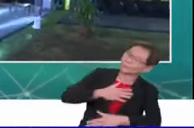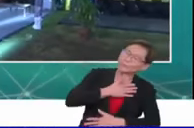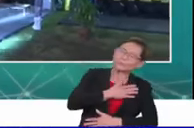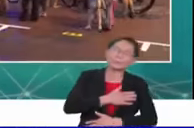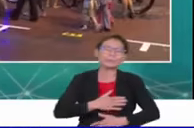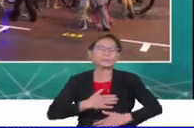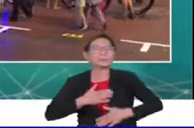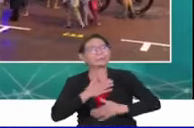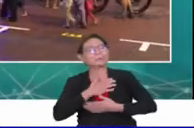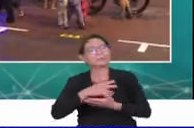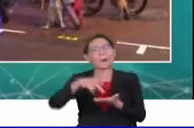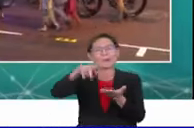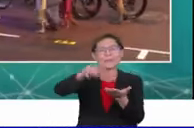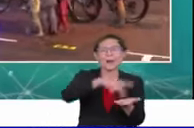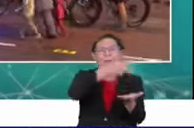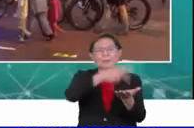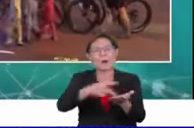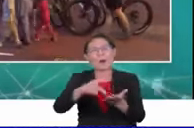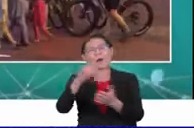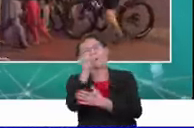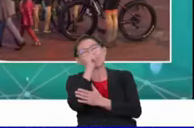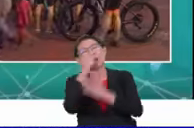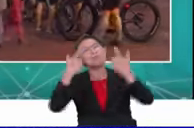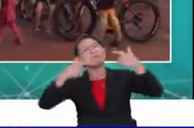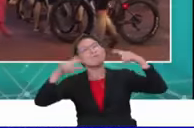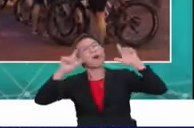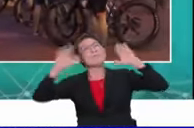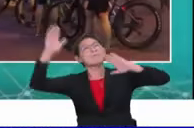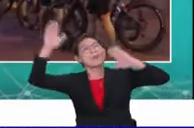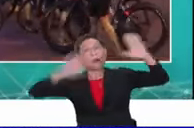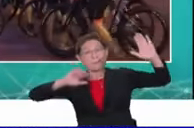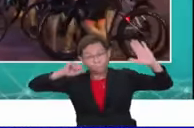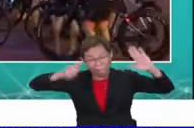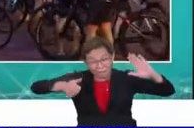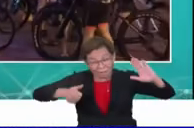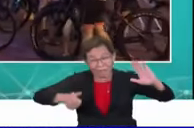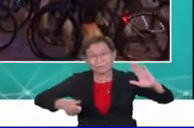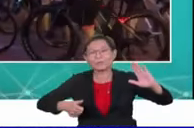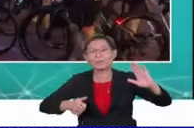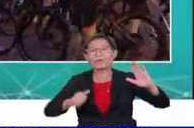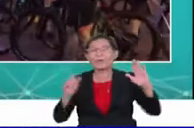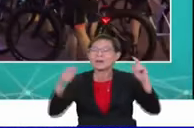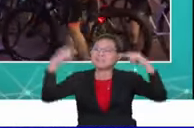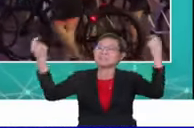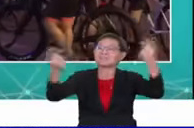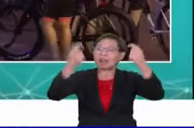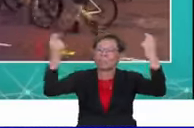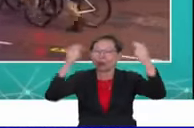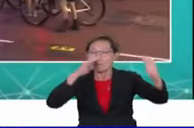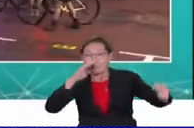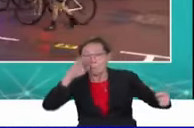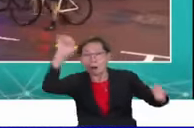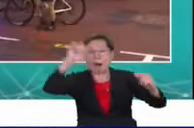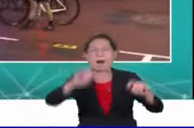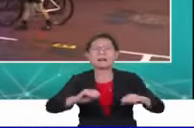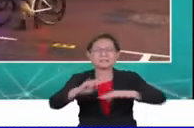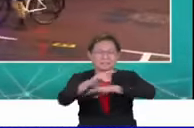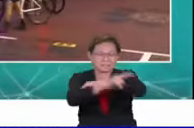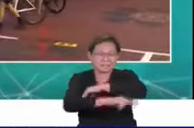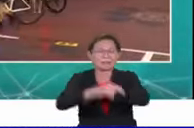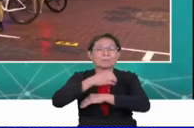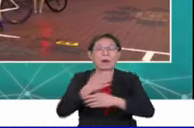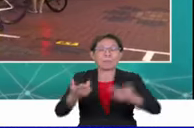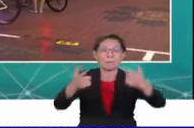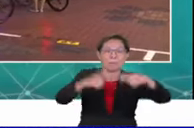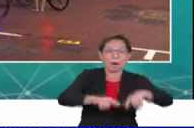dengan persembahan artis popular tanah air. Untuk esok, sambutan Hari Kebangsaan Peringkat Negeri akan berlangsung di Jalan